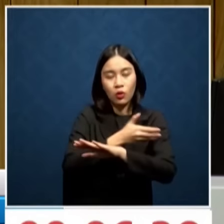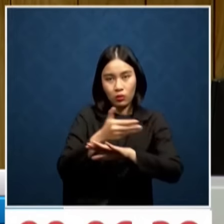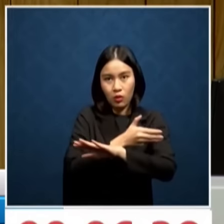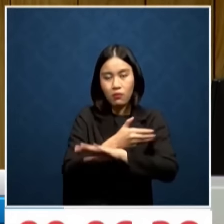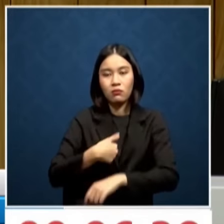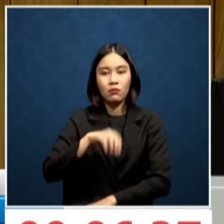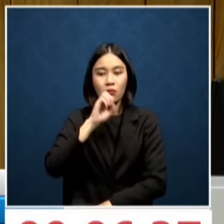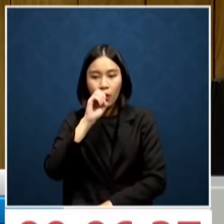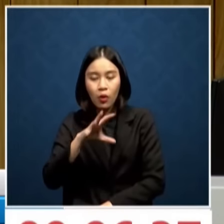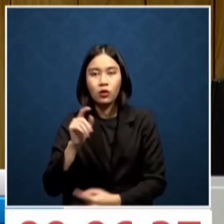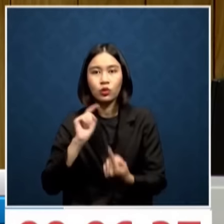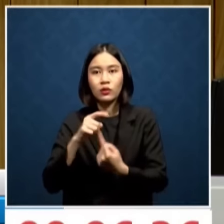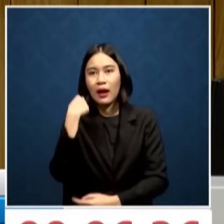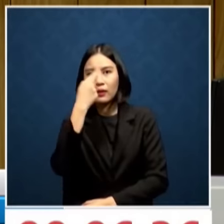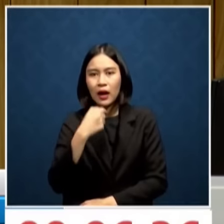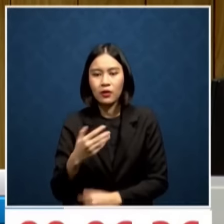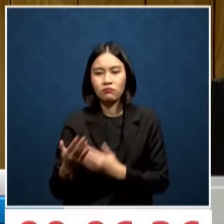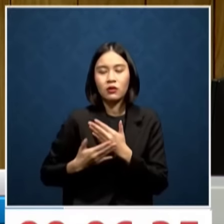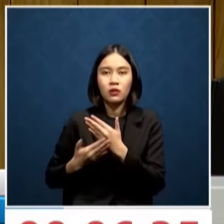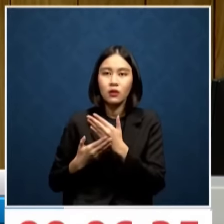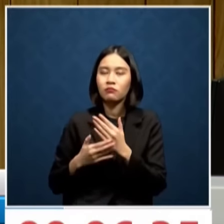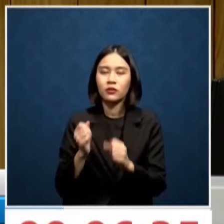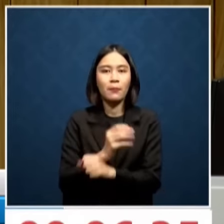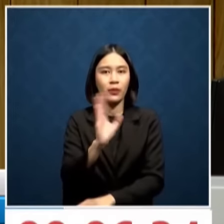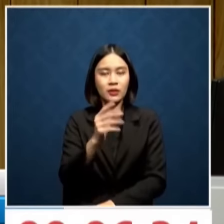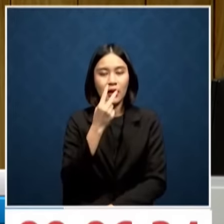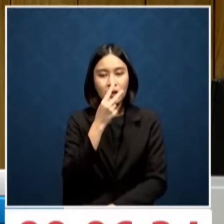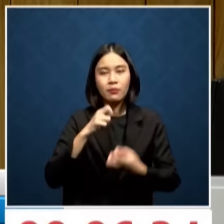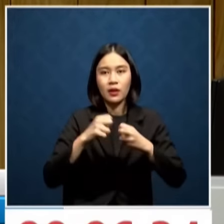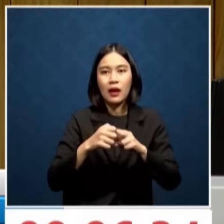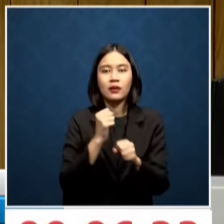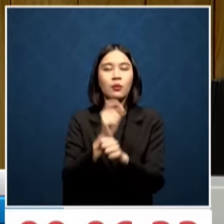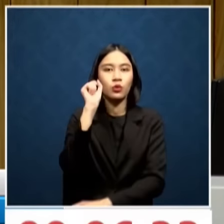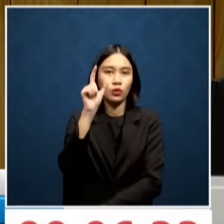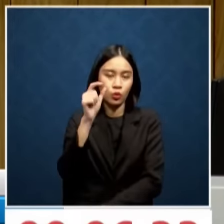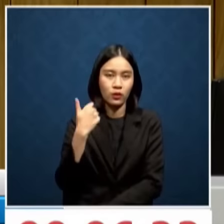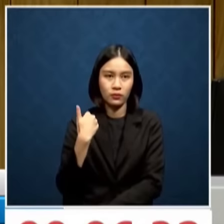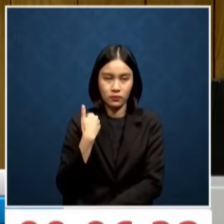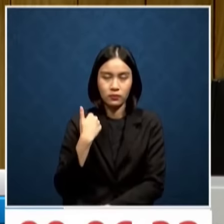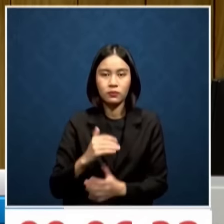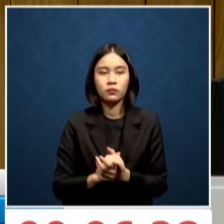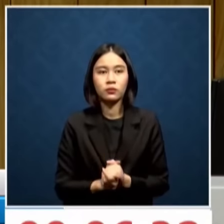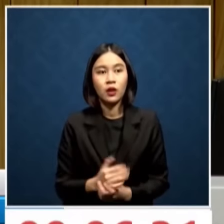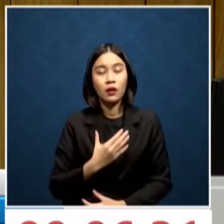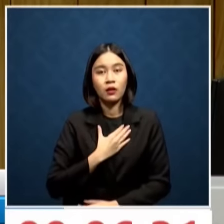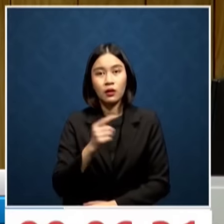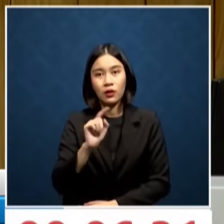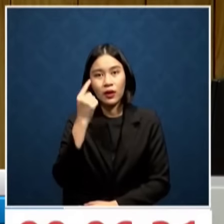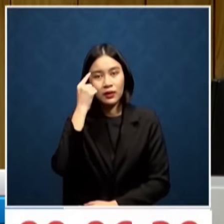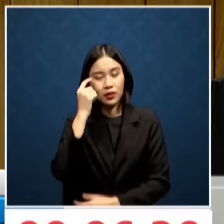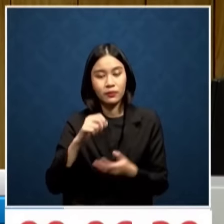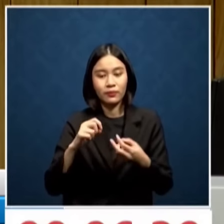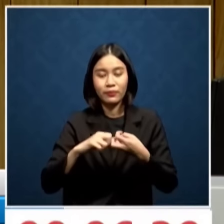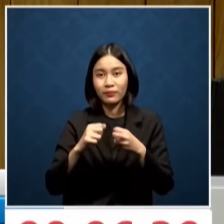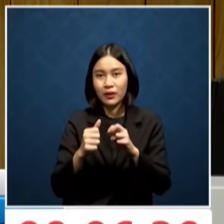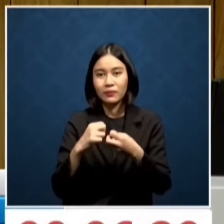ได้มาบอกว่าจนกระทั่งใครมาจี้แล้วถึงทำไม่ใช่เราเห็นปัญหาปุ๊บเรารีบทำเลยนะครับเราเองยังได้พลิกวิกฤตเป็นโ